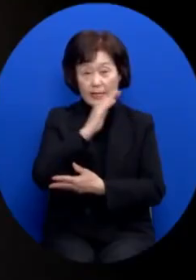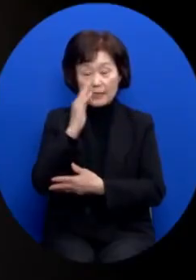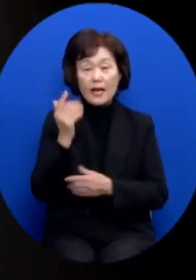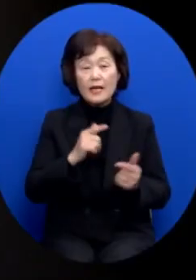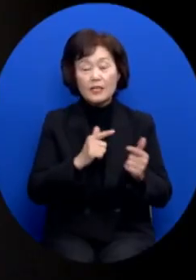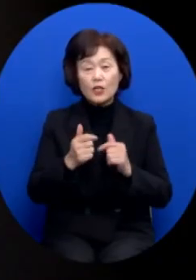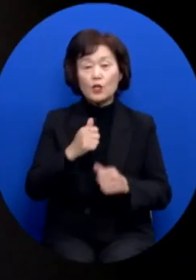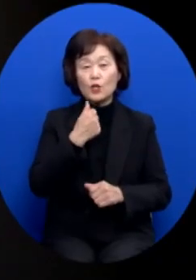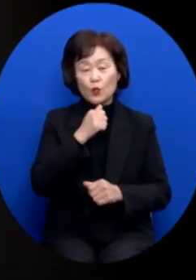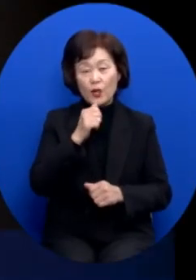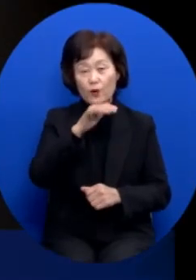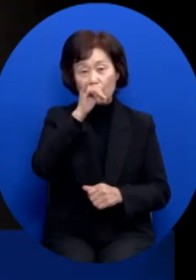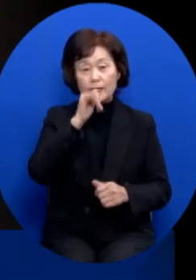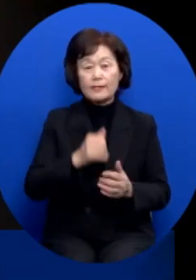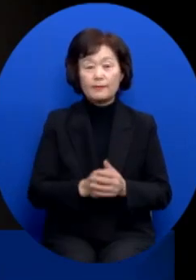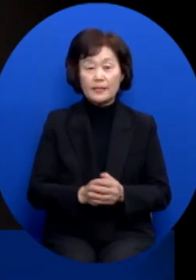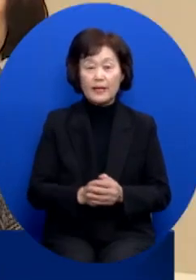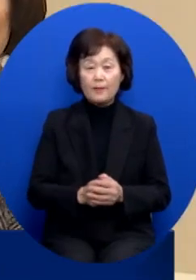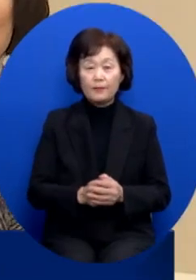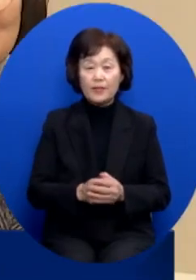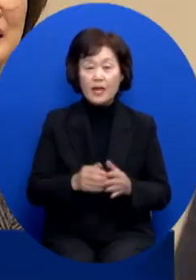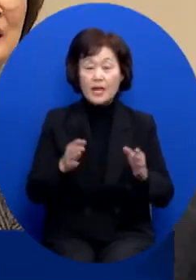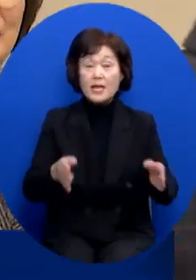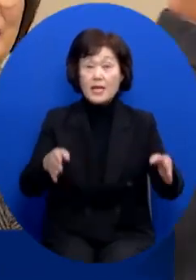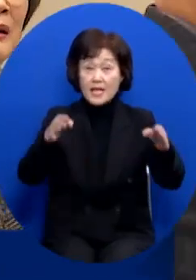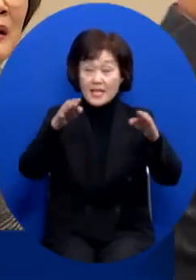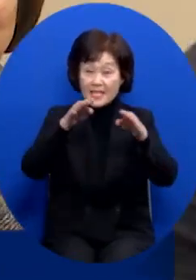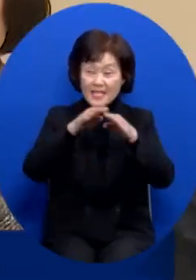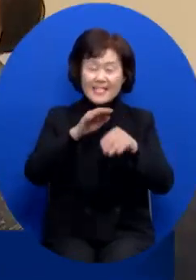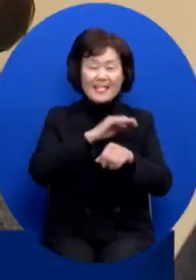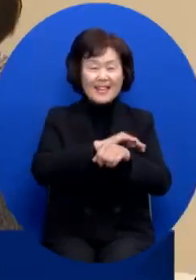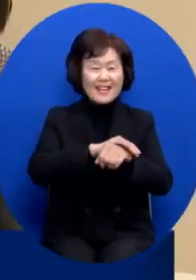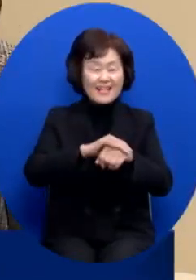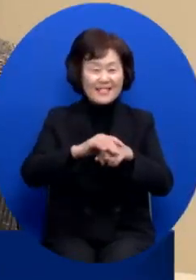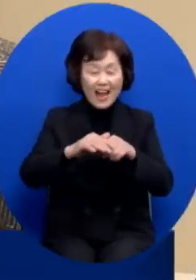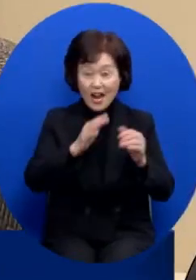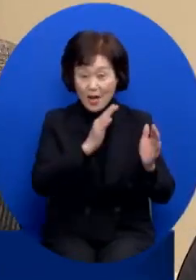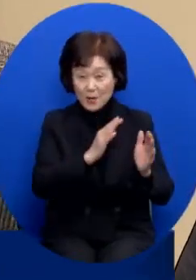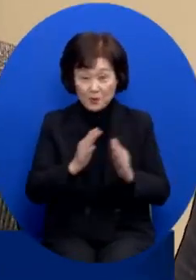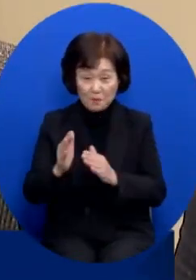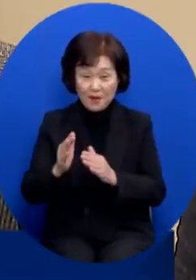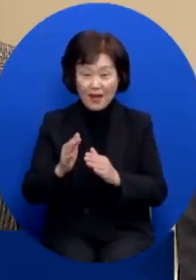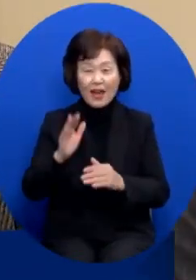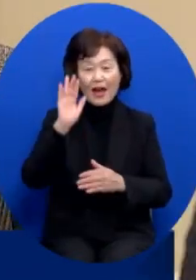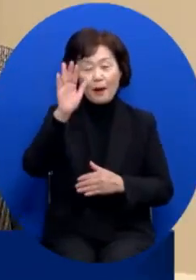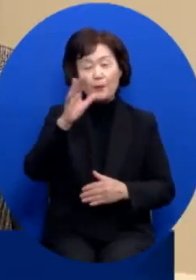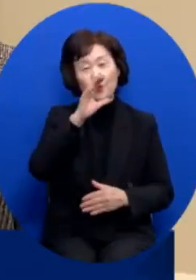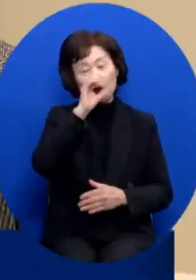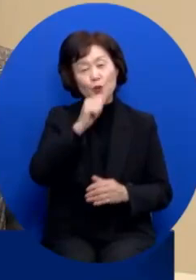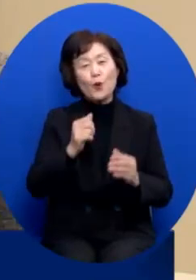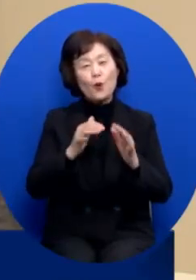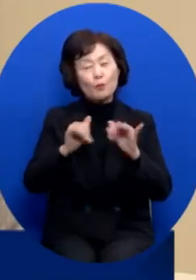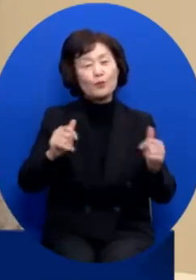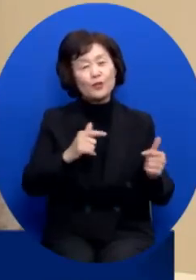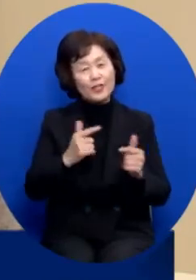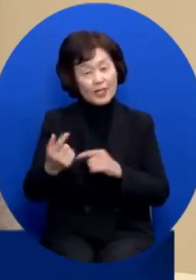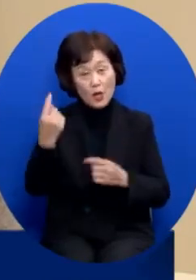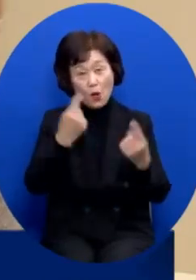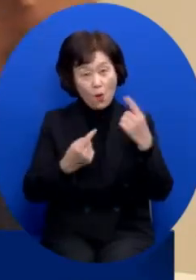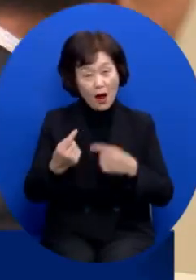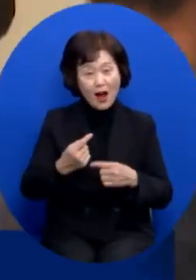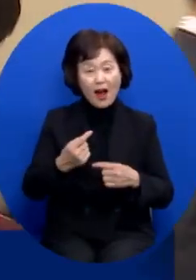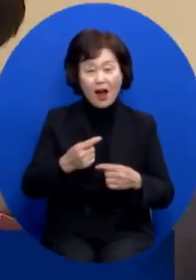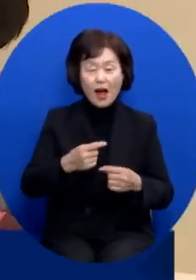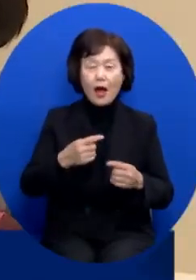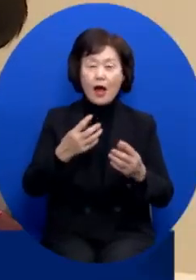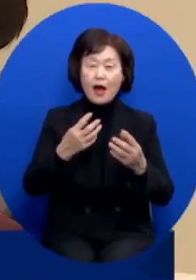있습니다. 이렇게 어머니 시설을 잘 갖추었기 때문에 아마 앞으로 좋은 분들이 와서 마음껏